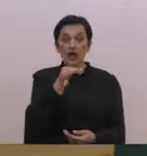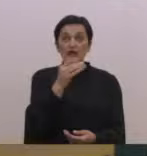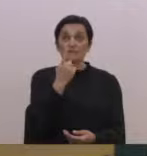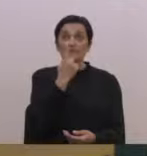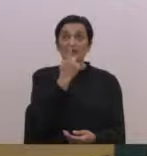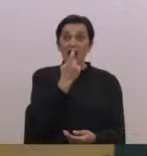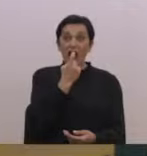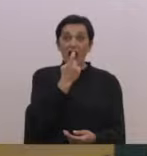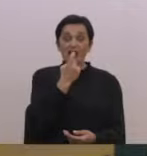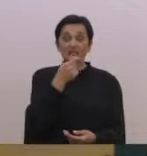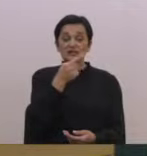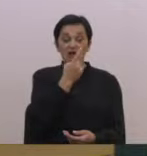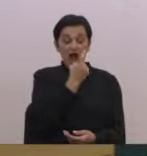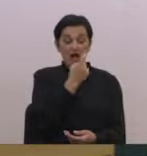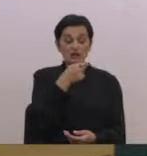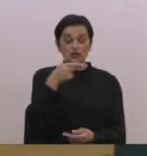100-დან